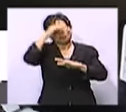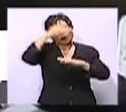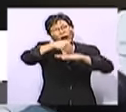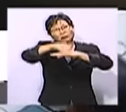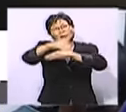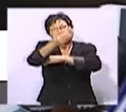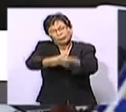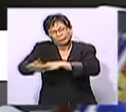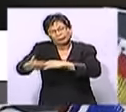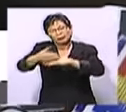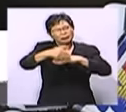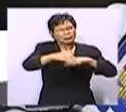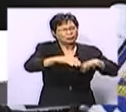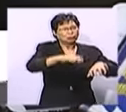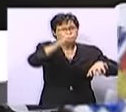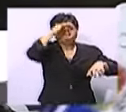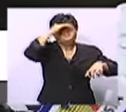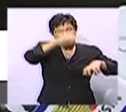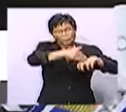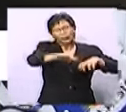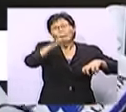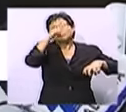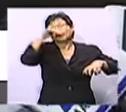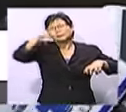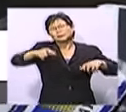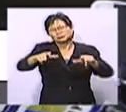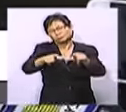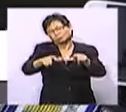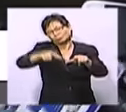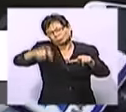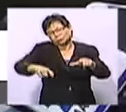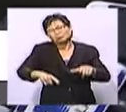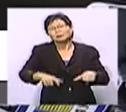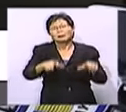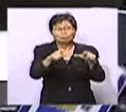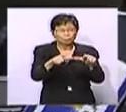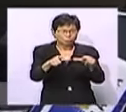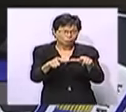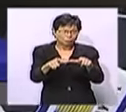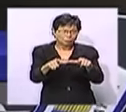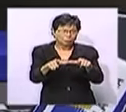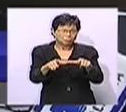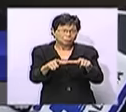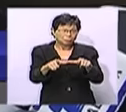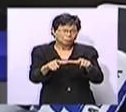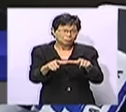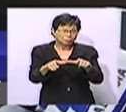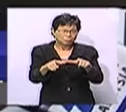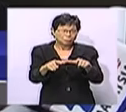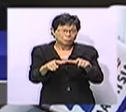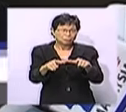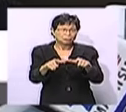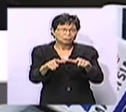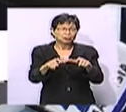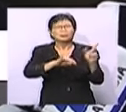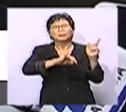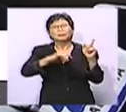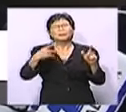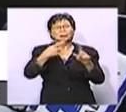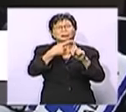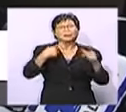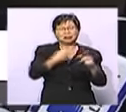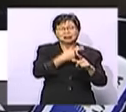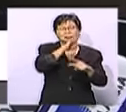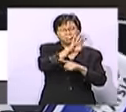barang ke Melaka, kena ada permit. Permit di Keluang. Jadi kalau kita ada di Batu Pahat, kena pergi Keluang. Kalau di